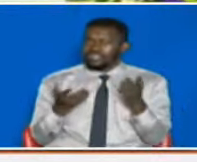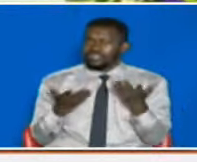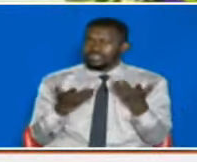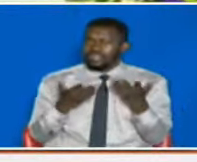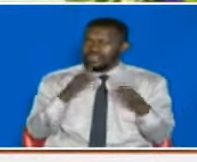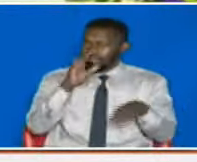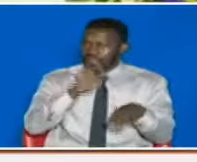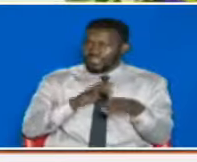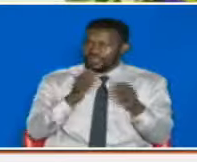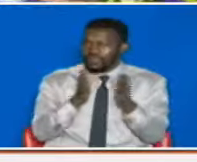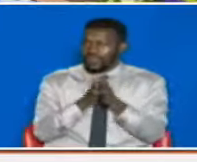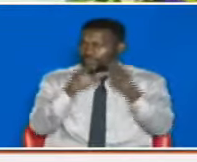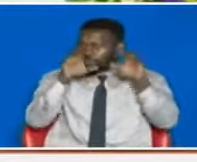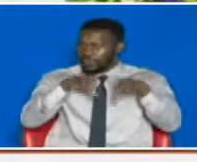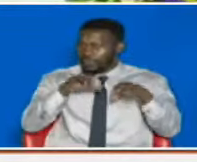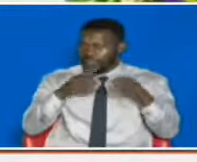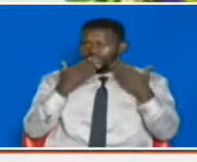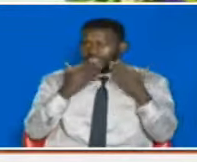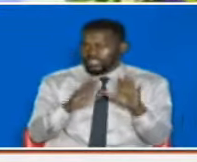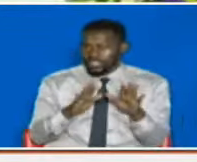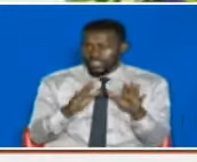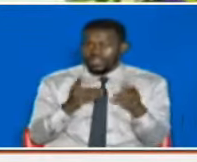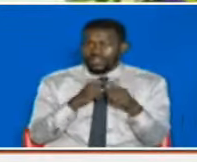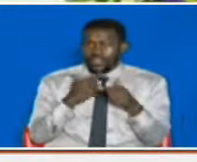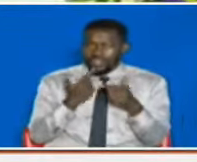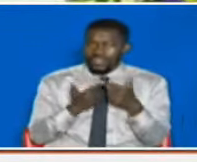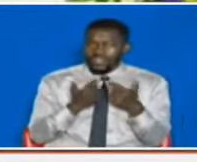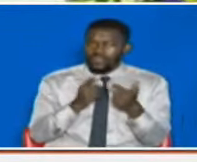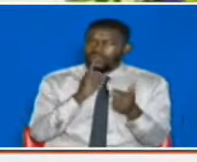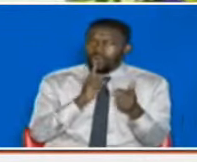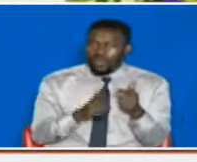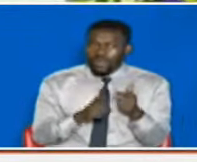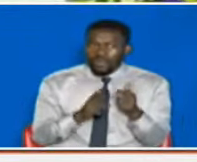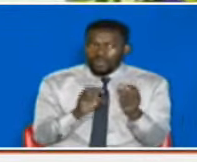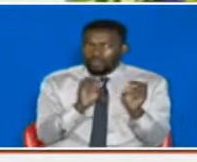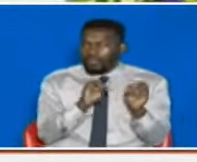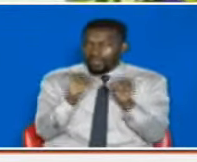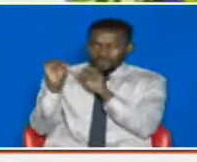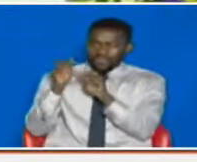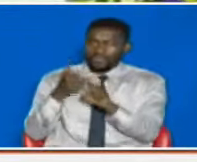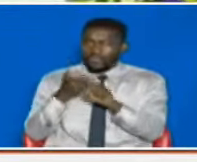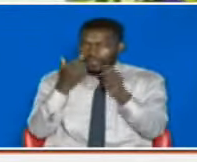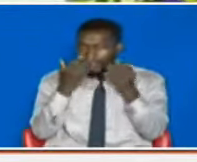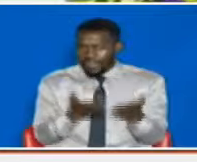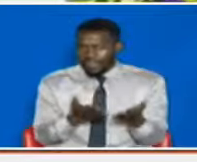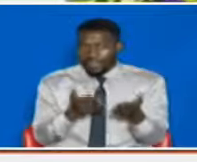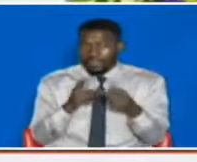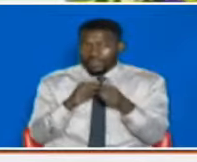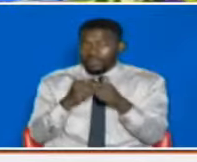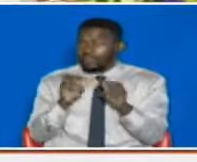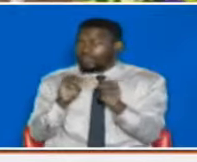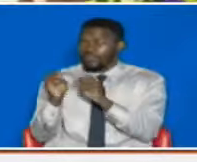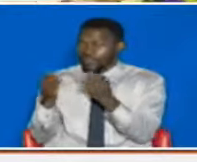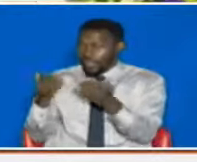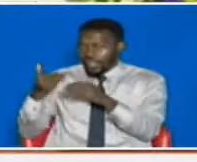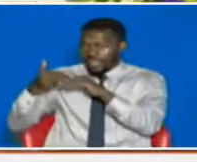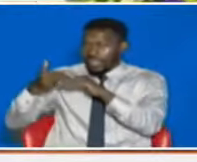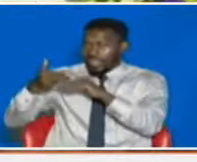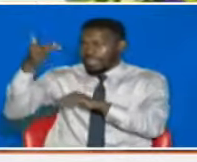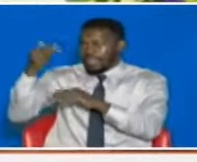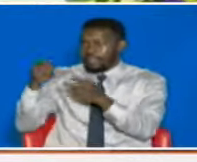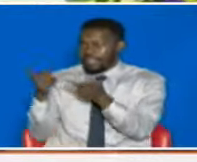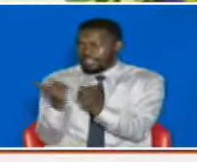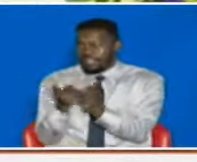ameadhirika. Unamwambia toka mahali ulipo, enda mahali kunaitwa higher ground. Mimi nauliza, higher